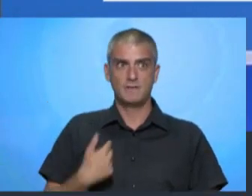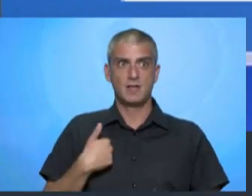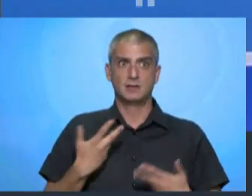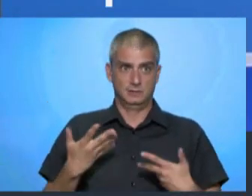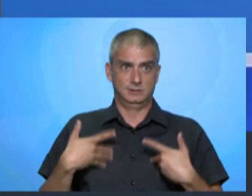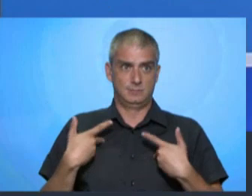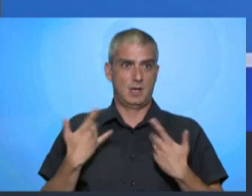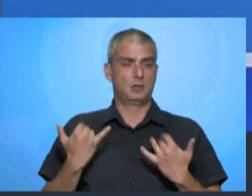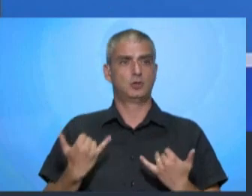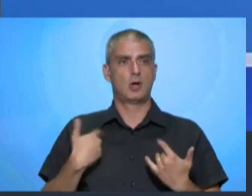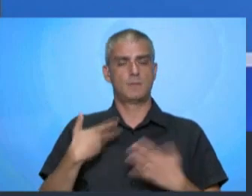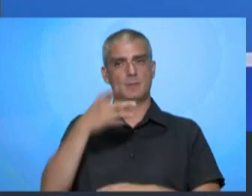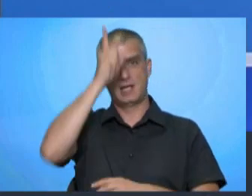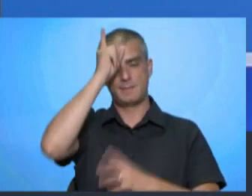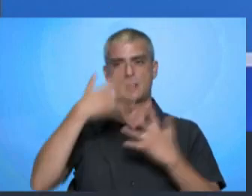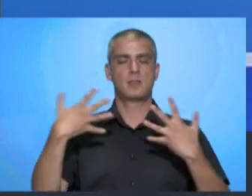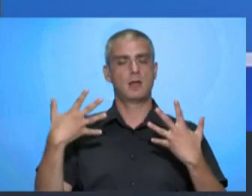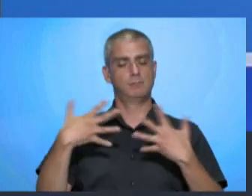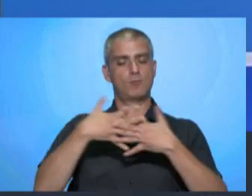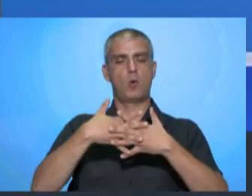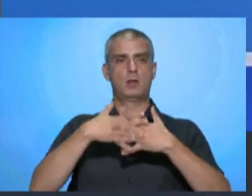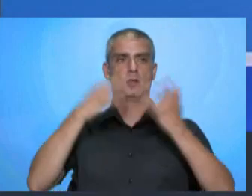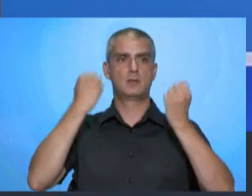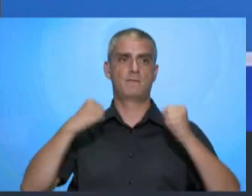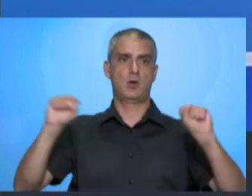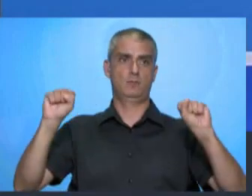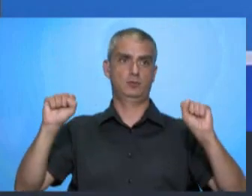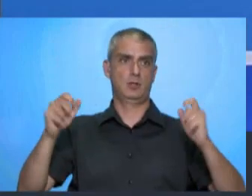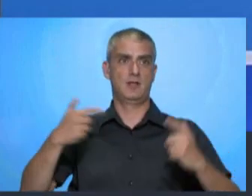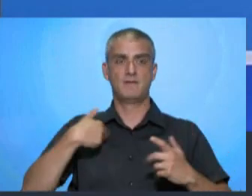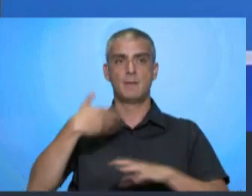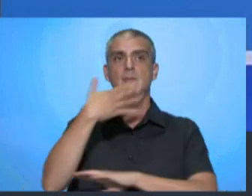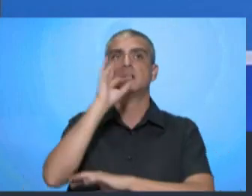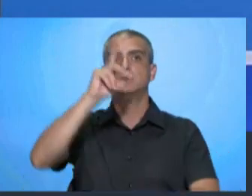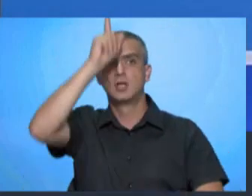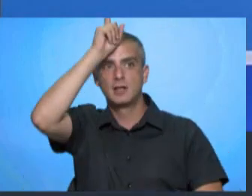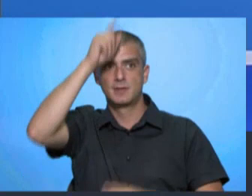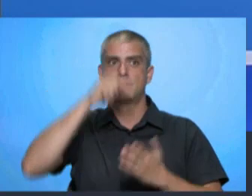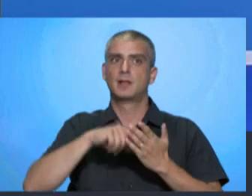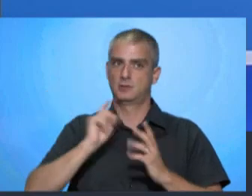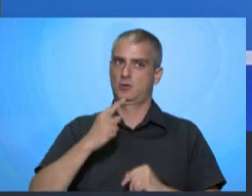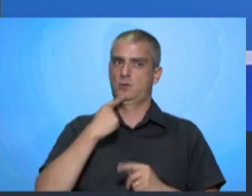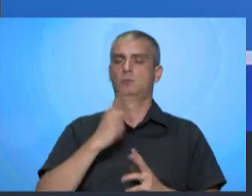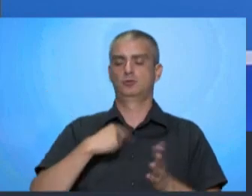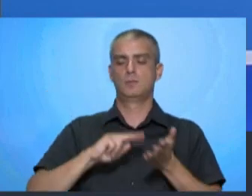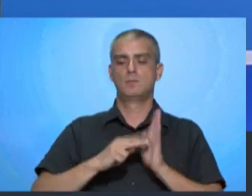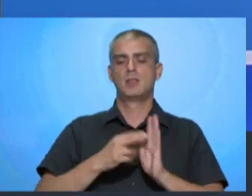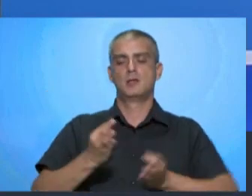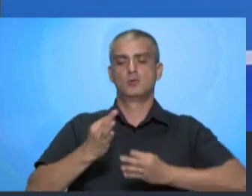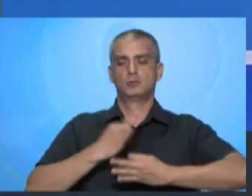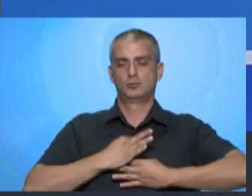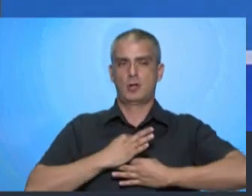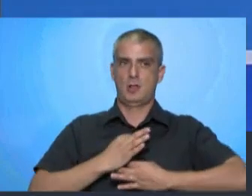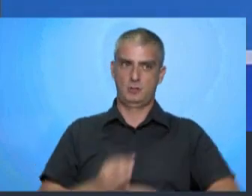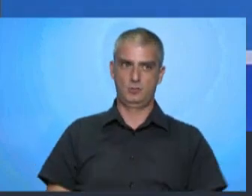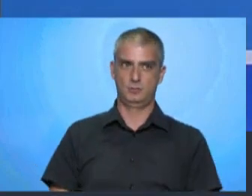dass wir heute in Freiheit vereint sind als die Bundesrepublik Deutschland und dass wir deshalb auch sagen können, dass wir unsere